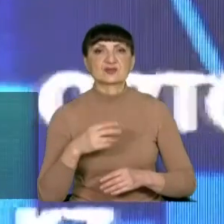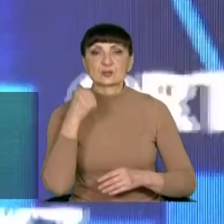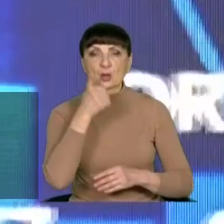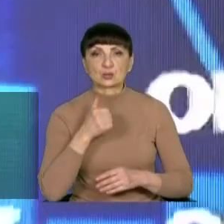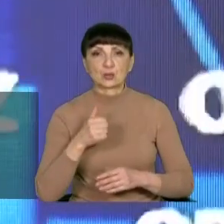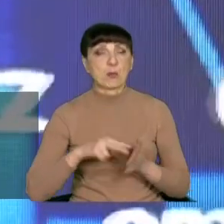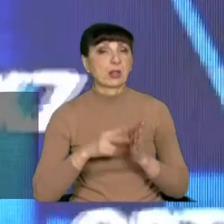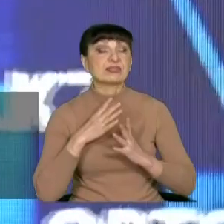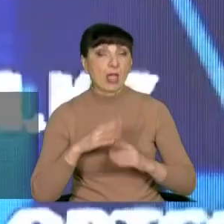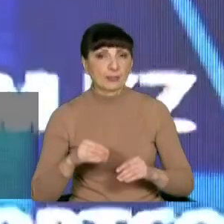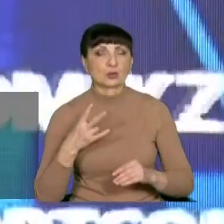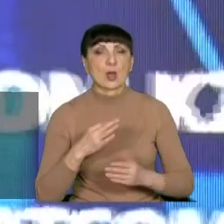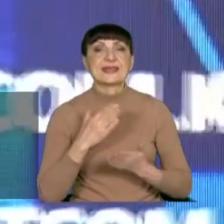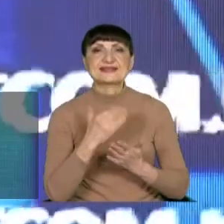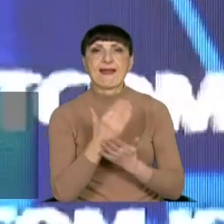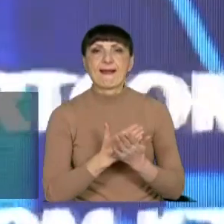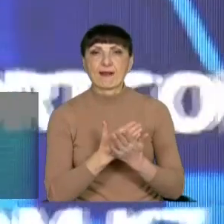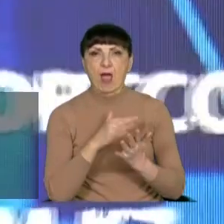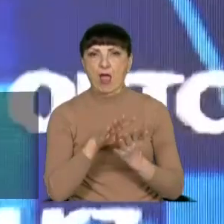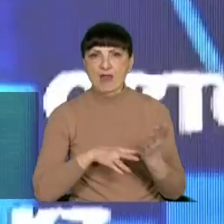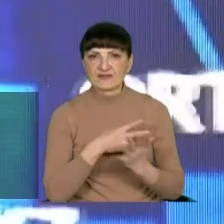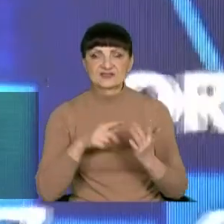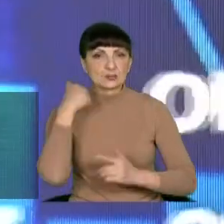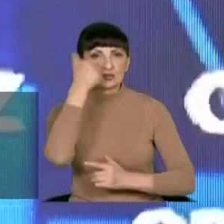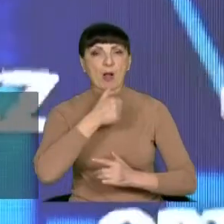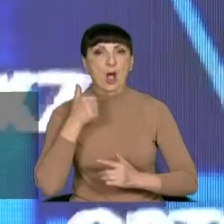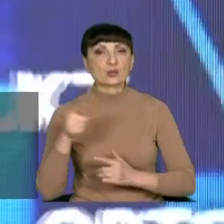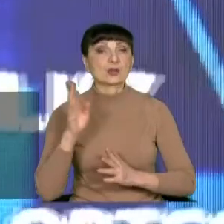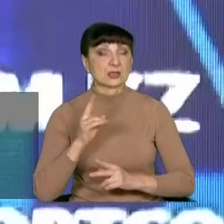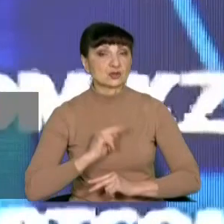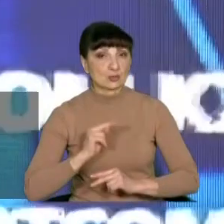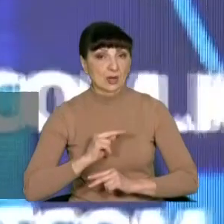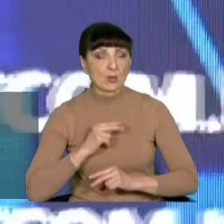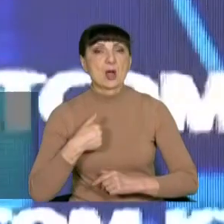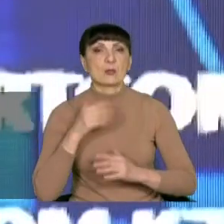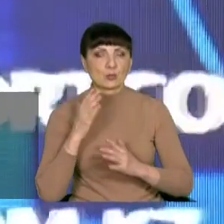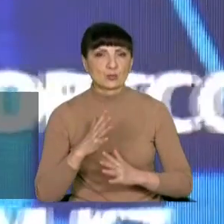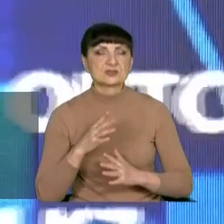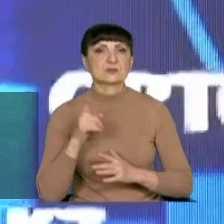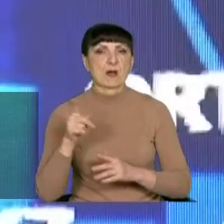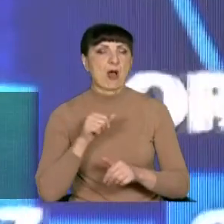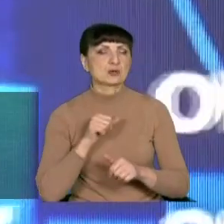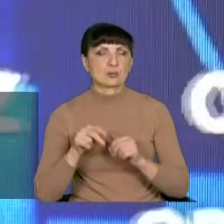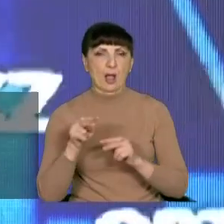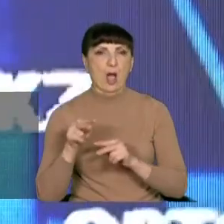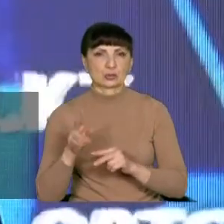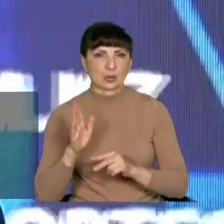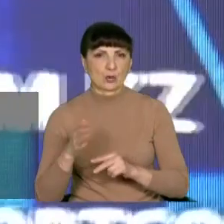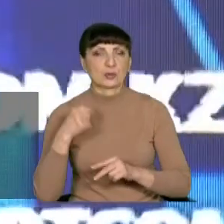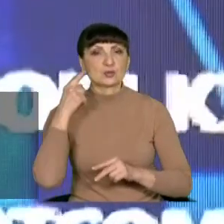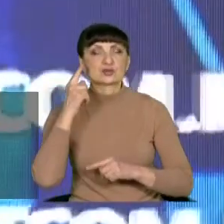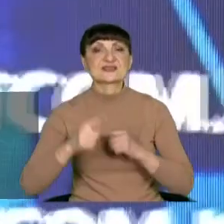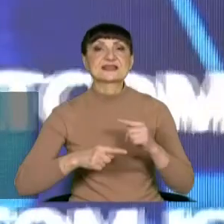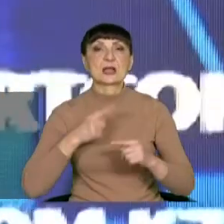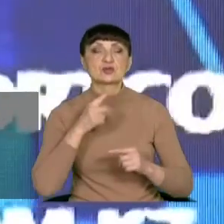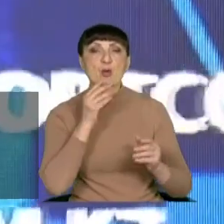2023-2024 года. Есть определенный график. Если она в следующем году по графику начнет работать, то мы будем держать ее на особом контроле. Мы думаем, что в